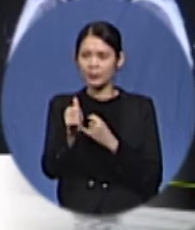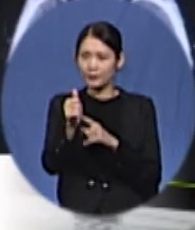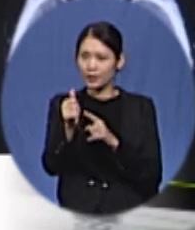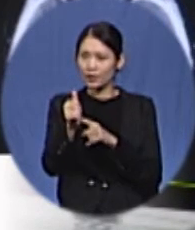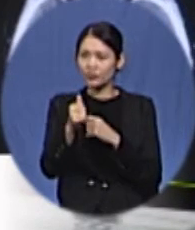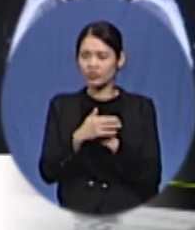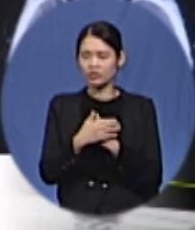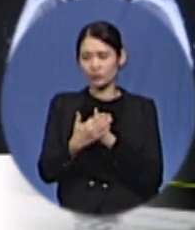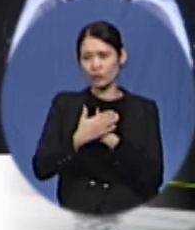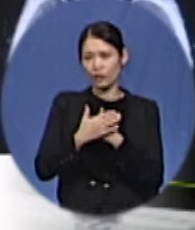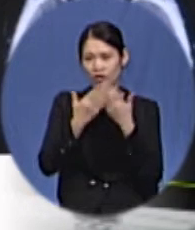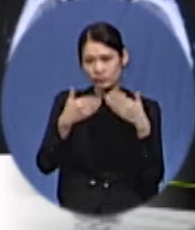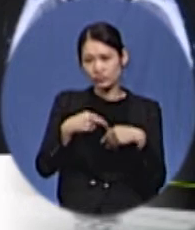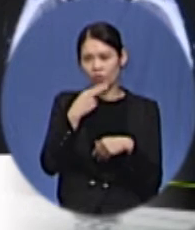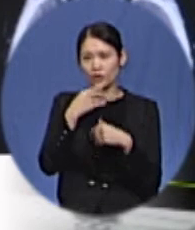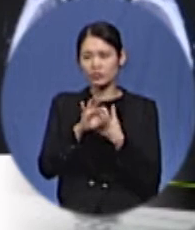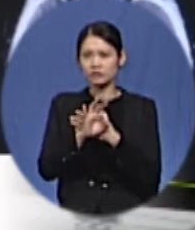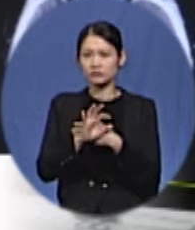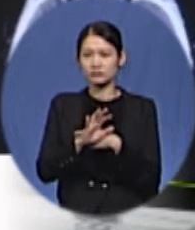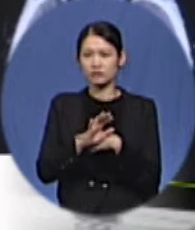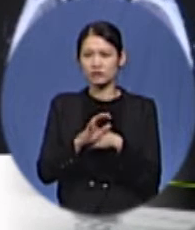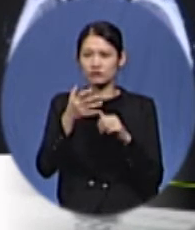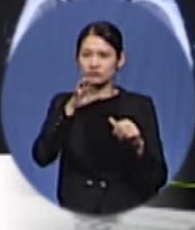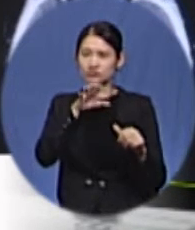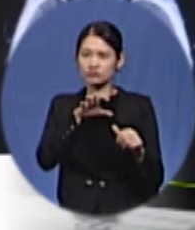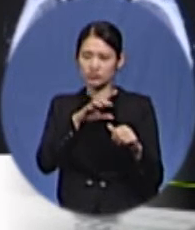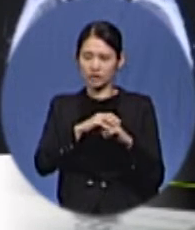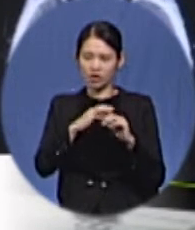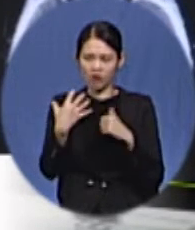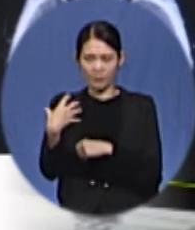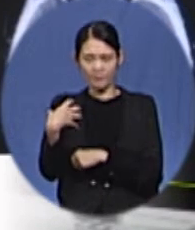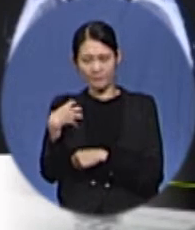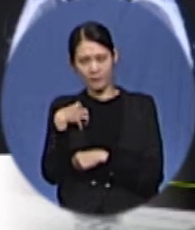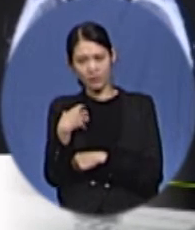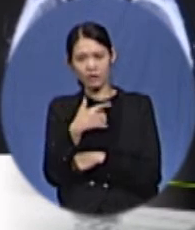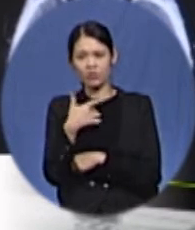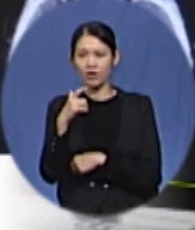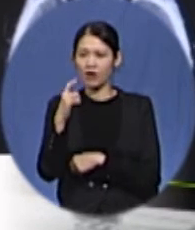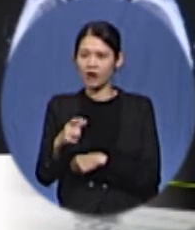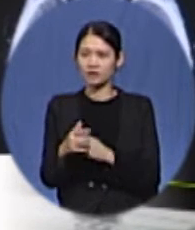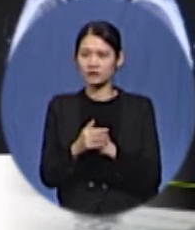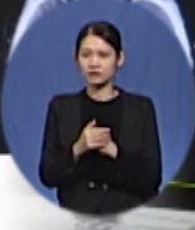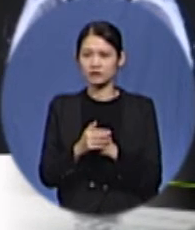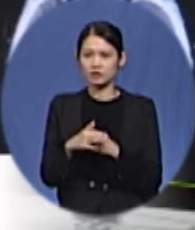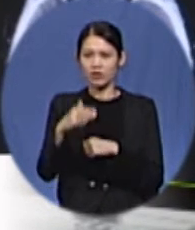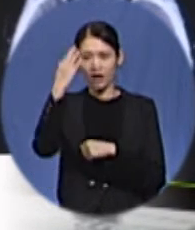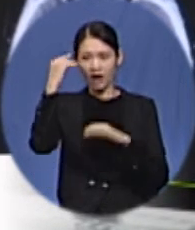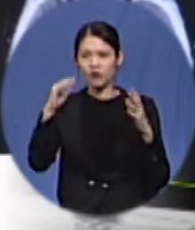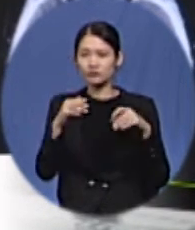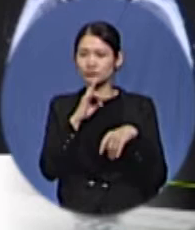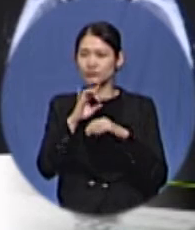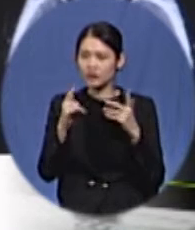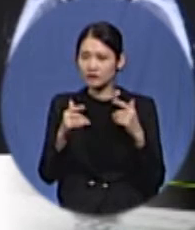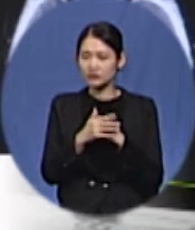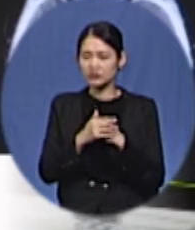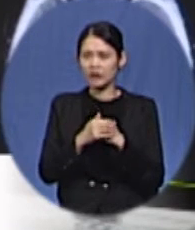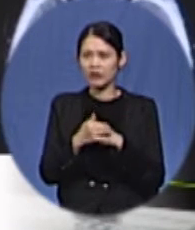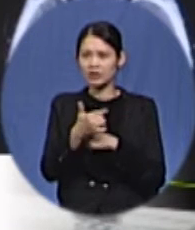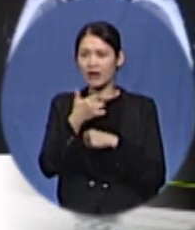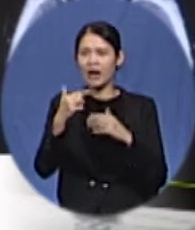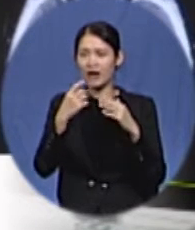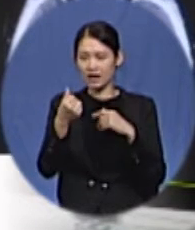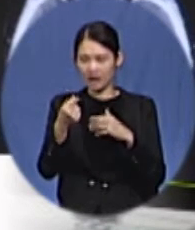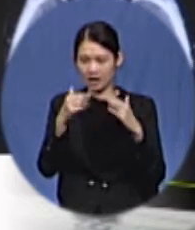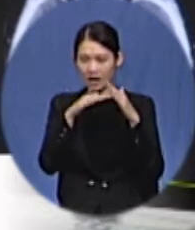도와주면은 육아에 독박을 써야 되는 상황이거든요. 우리나라뿐만이 아니라 핵가족화가 되면서 오히려